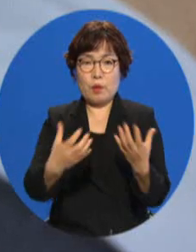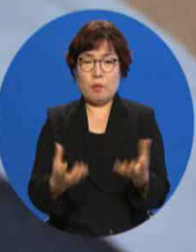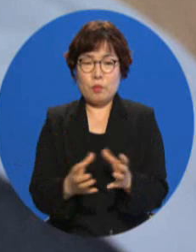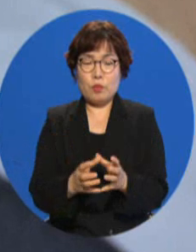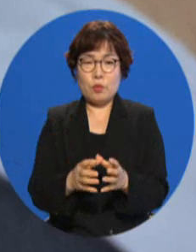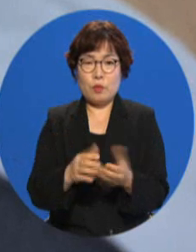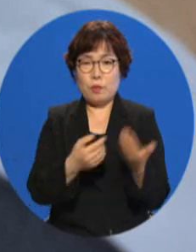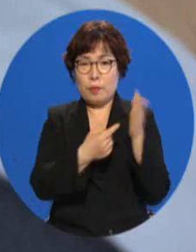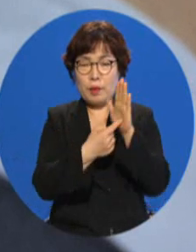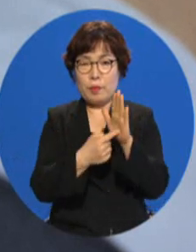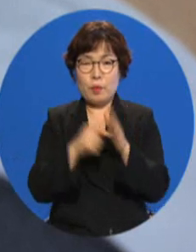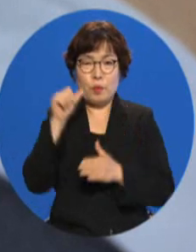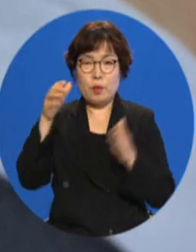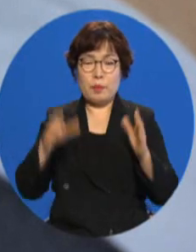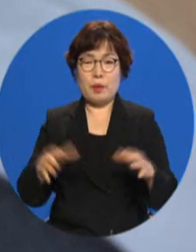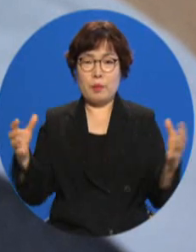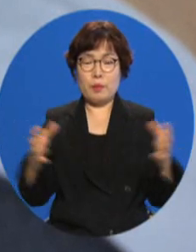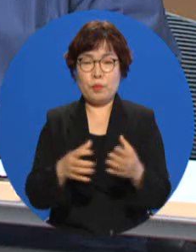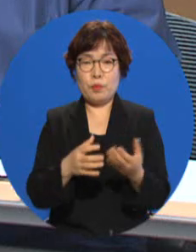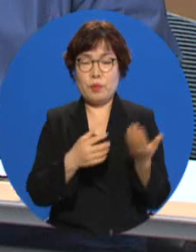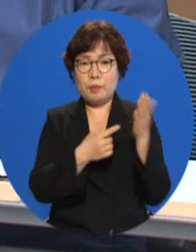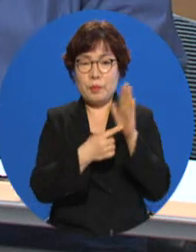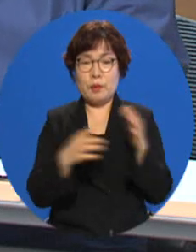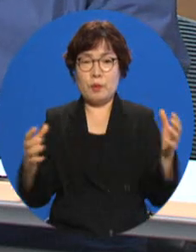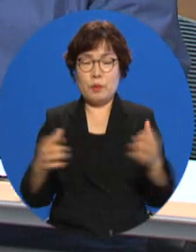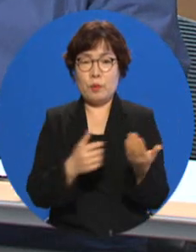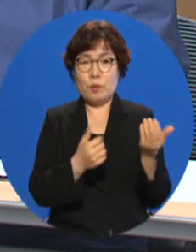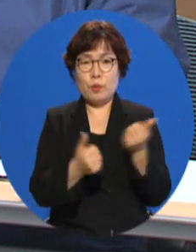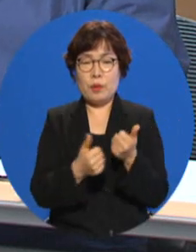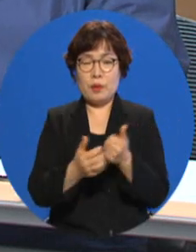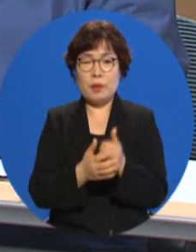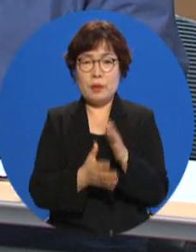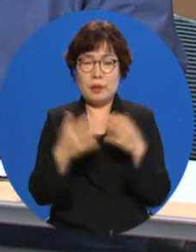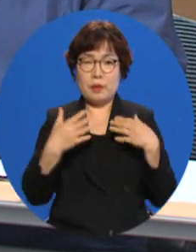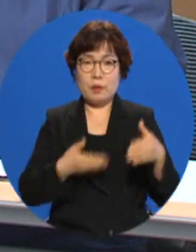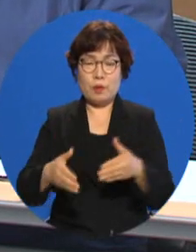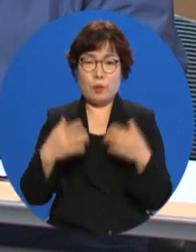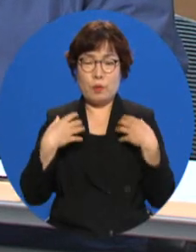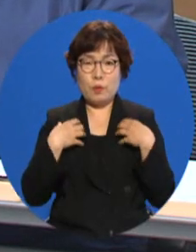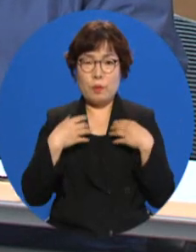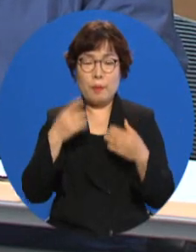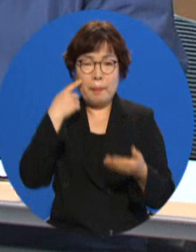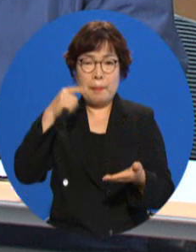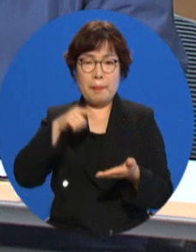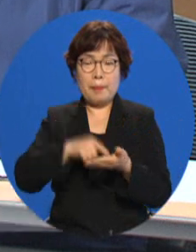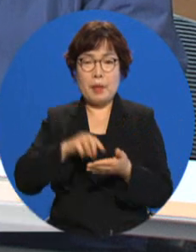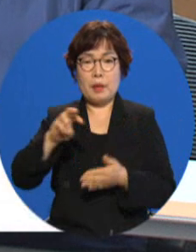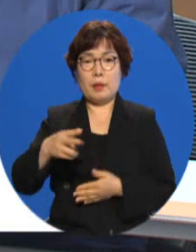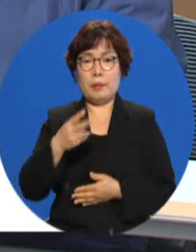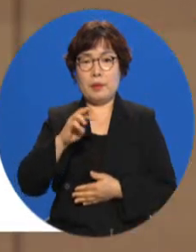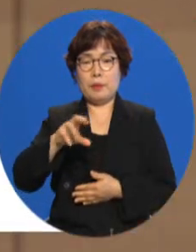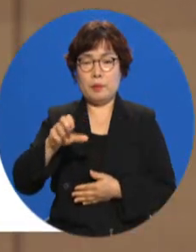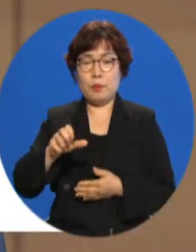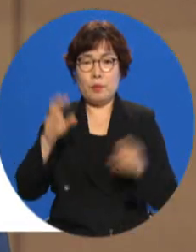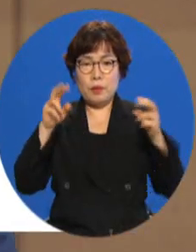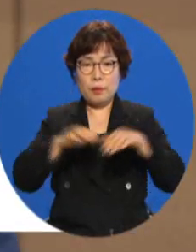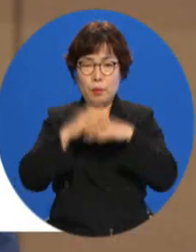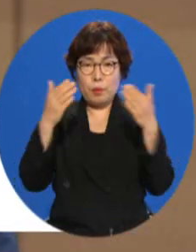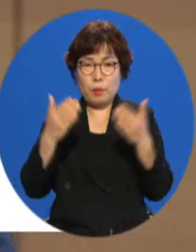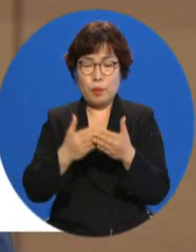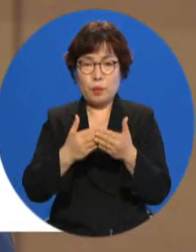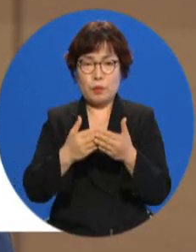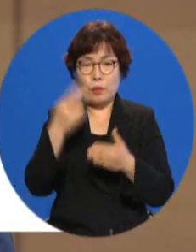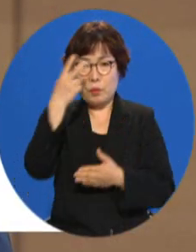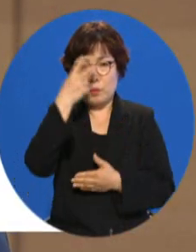발표가 이뤄진 지 닷새 만입니다. 우선 전라남도와 여수시는 이번에 적발된 235개 업체의 모든